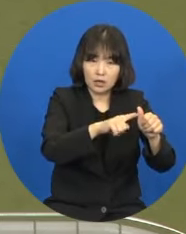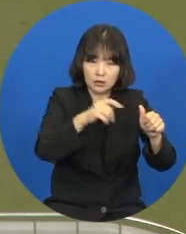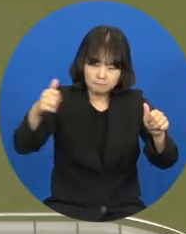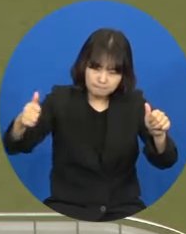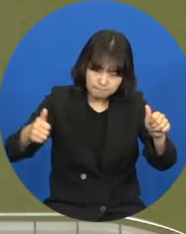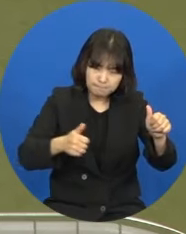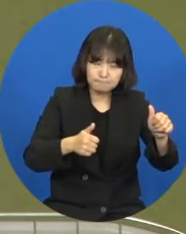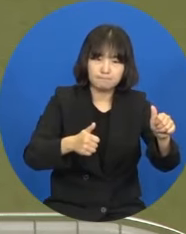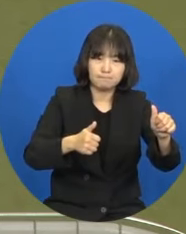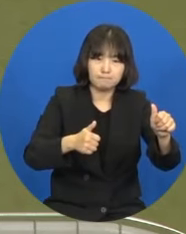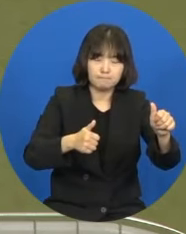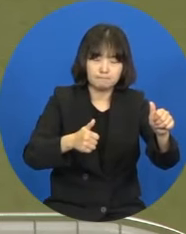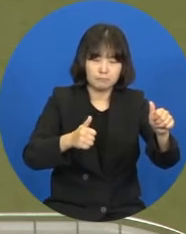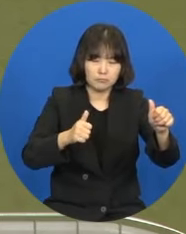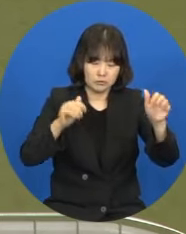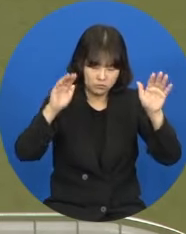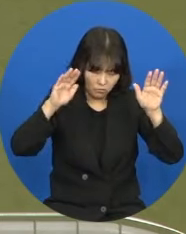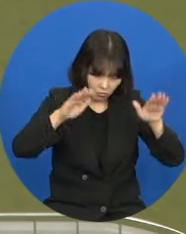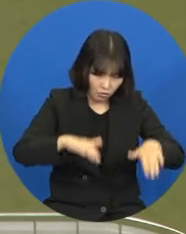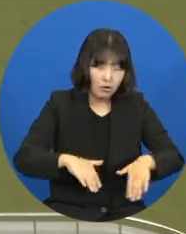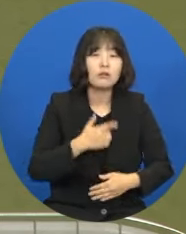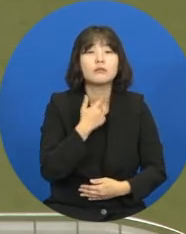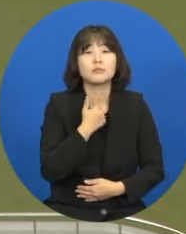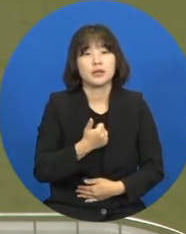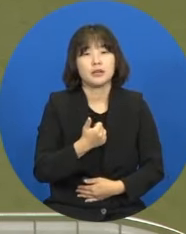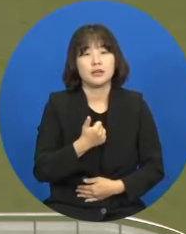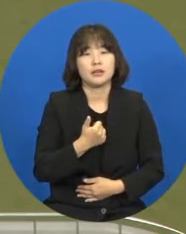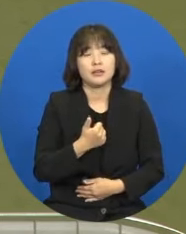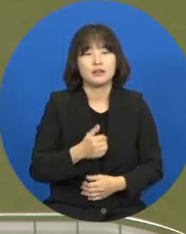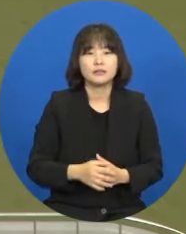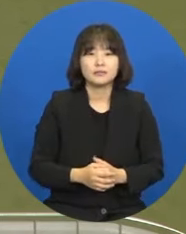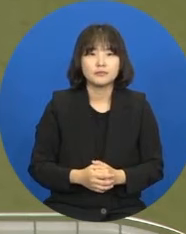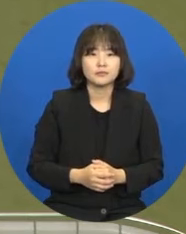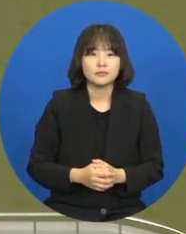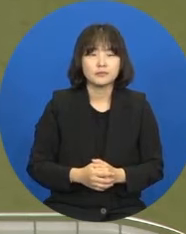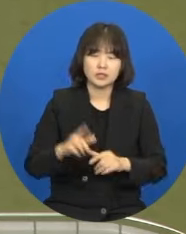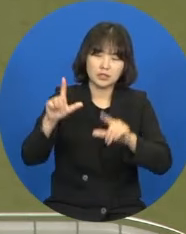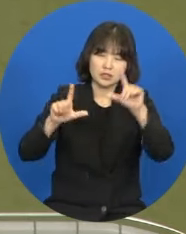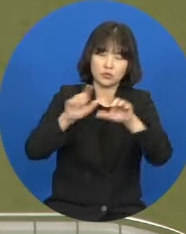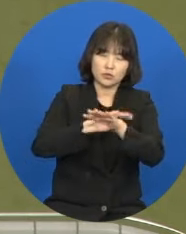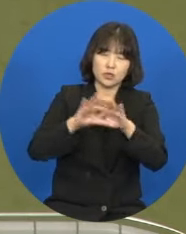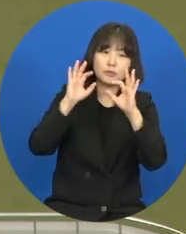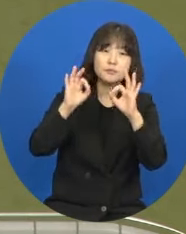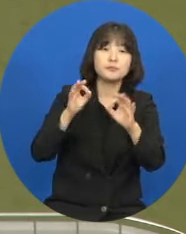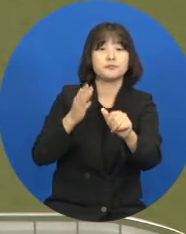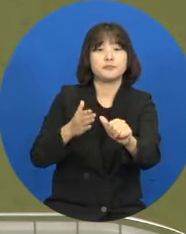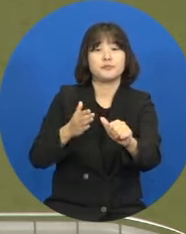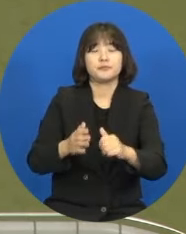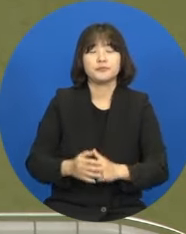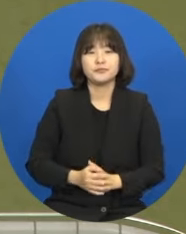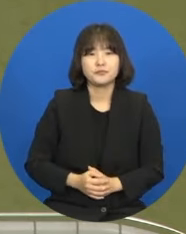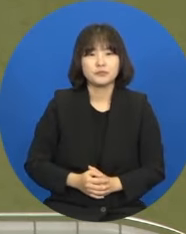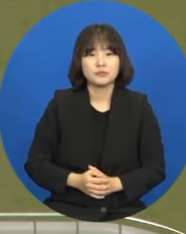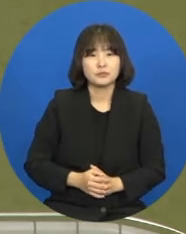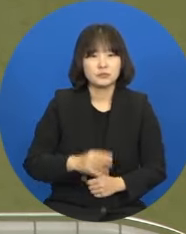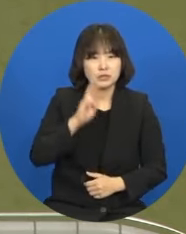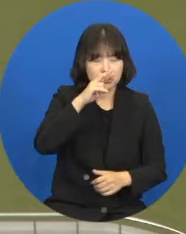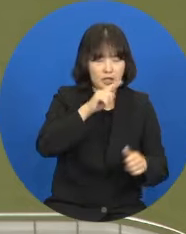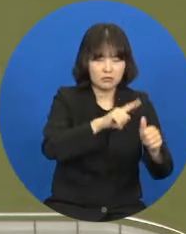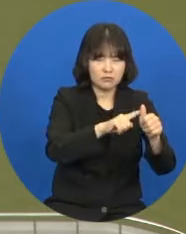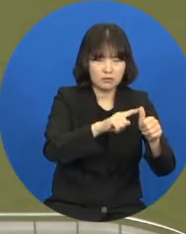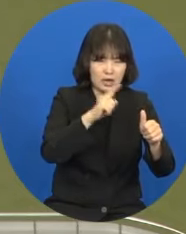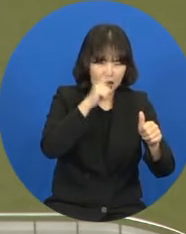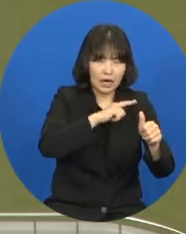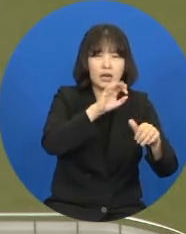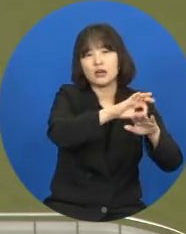절을 합니다 사울에게 절을 해요 여러분이 태도를 잘 보셔야 돼요 사울이 분명 악한 왕이에요